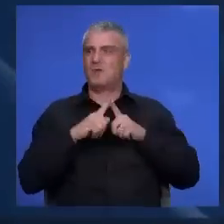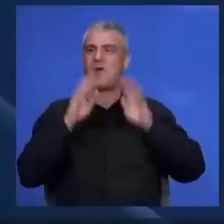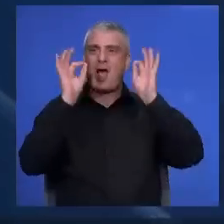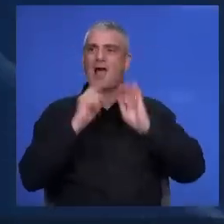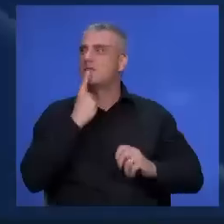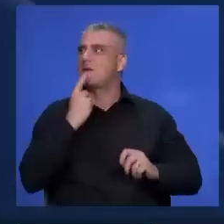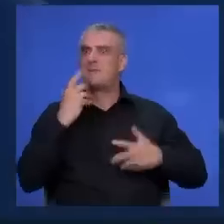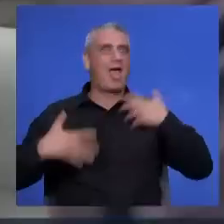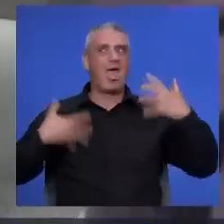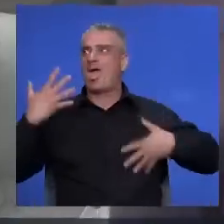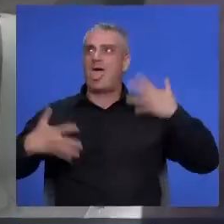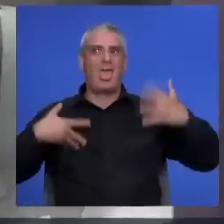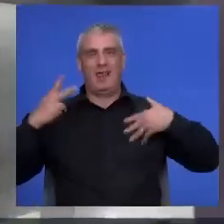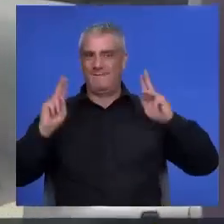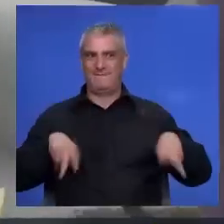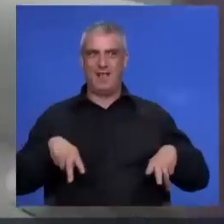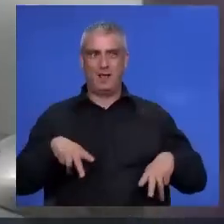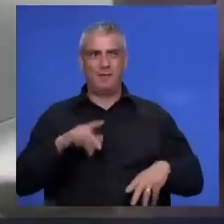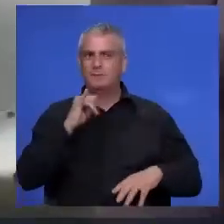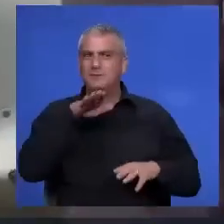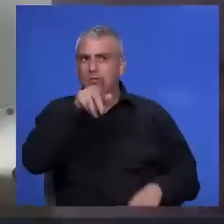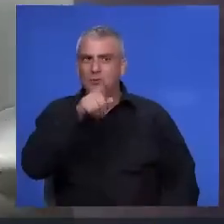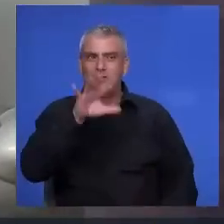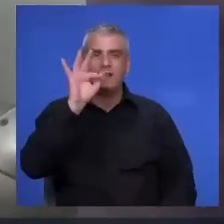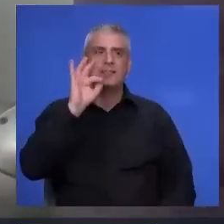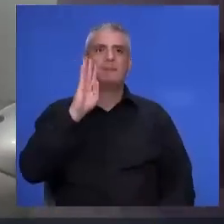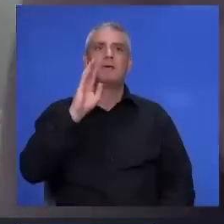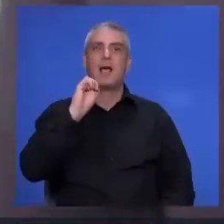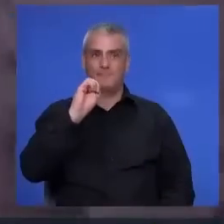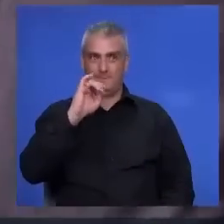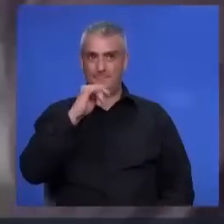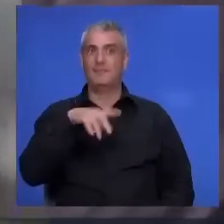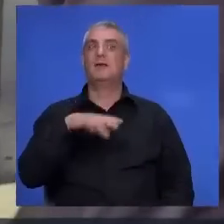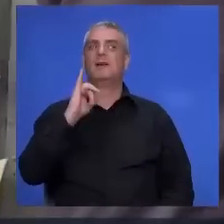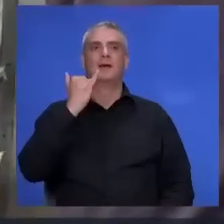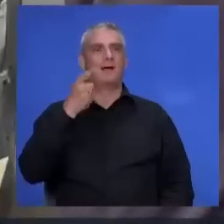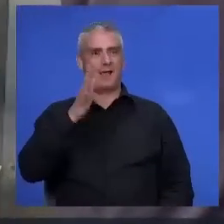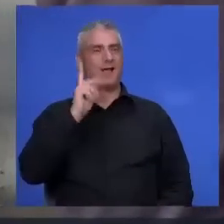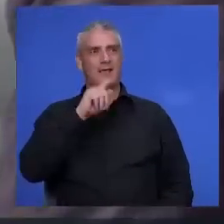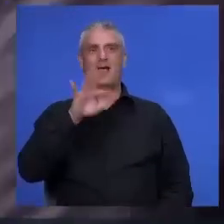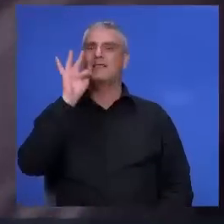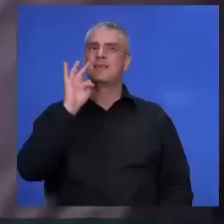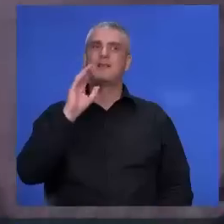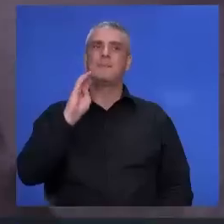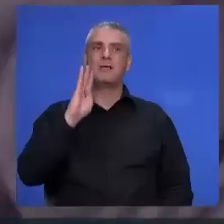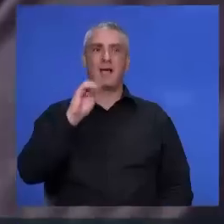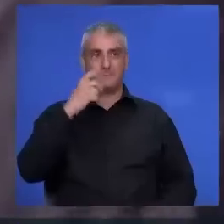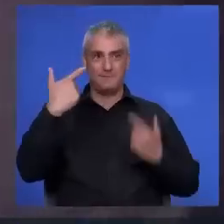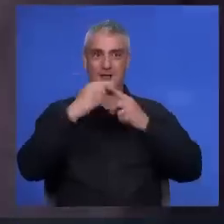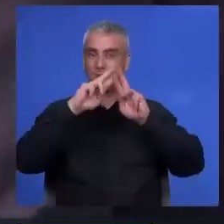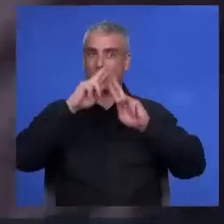candy store. What kind of a play? TPM? TPM, כן. זאת מלחמת